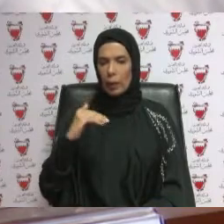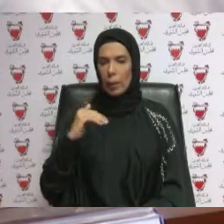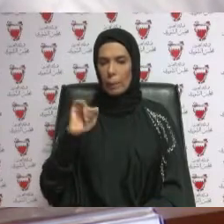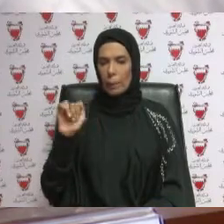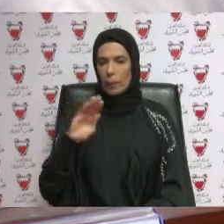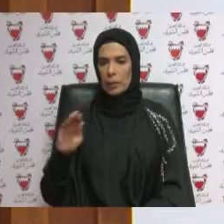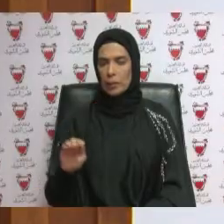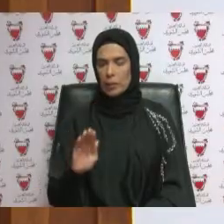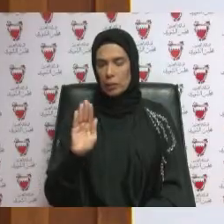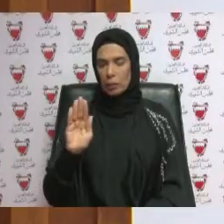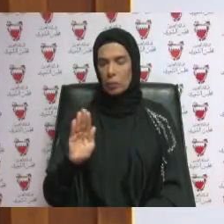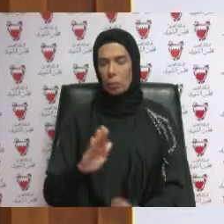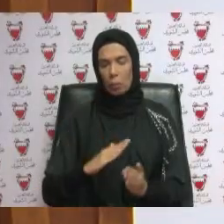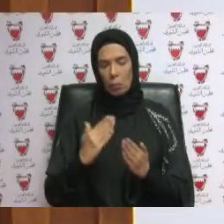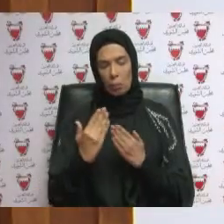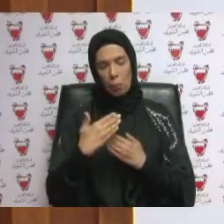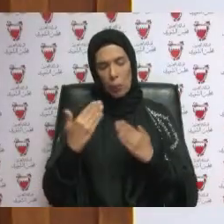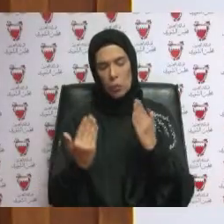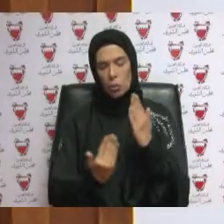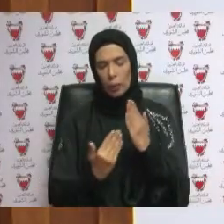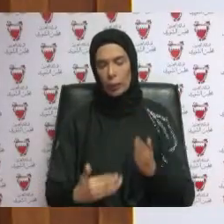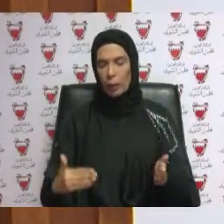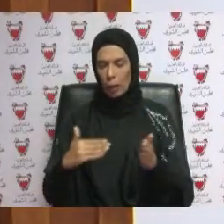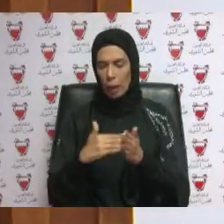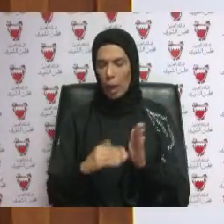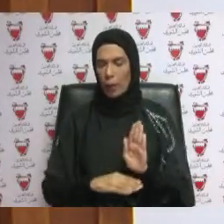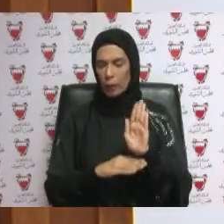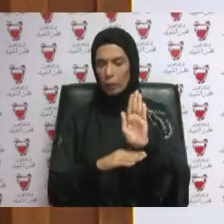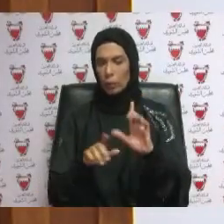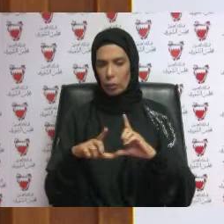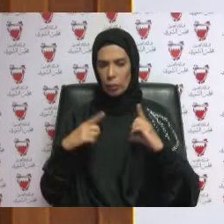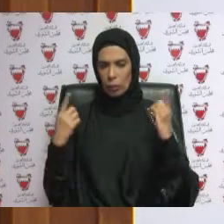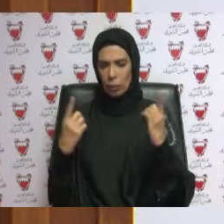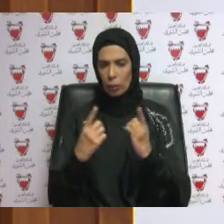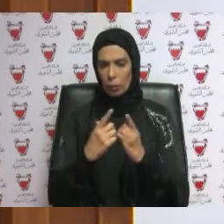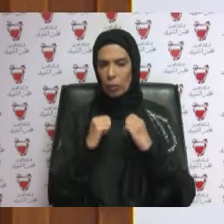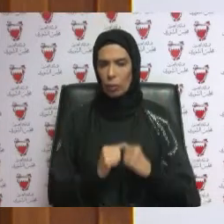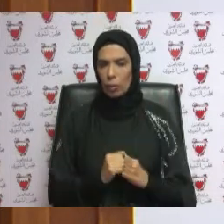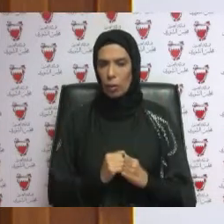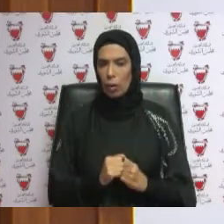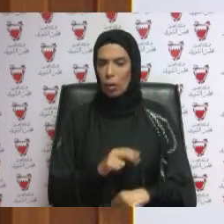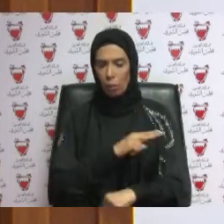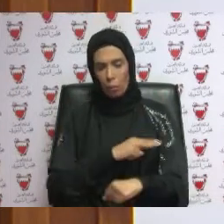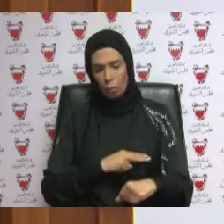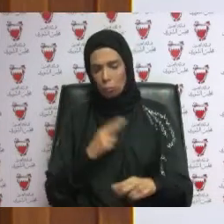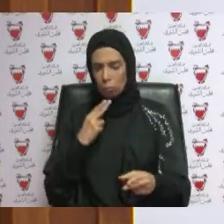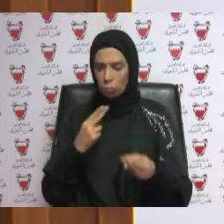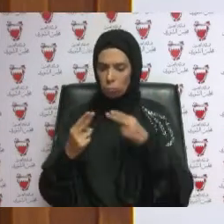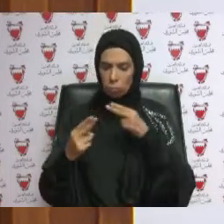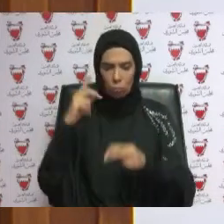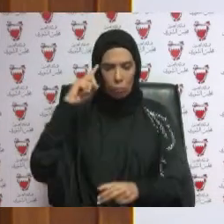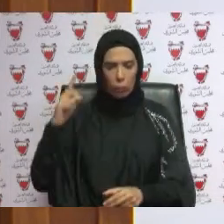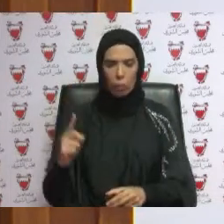الأولى وإعداد مسودة نهائية للعرض على اللجنة. سابعا، خاطبت اللجنة أصحاب السعادة الأعضاء لإبداء